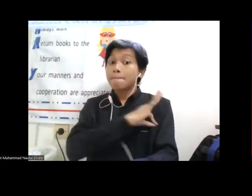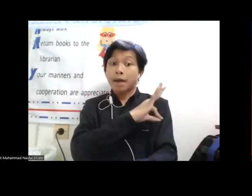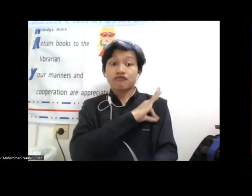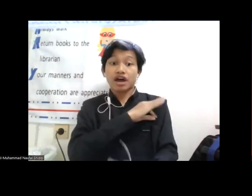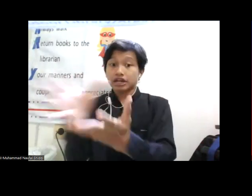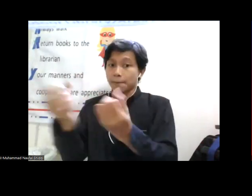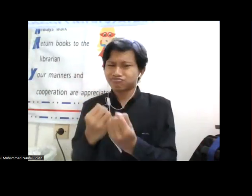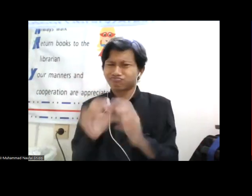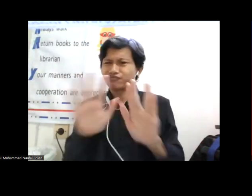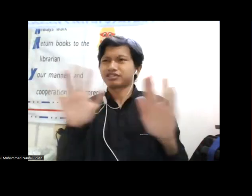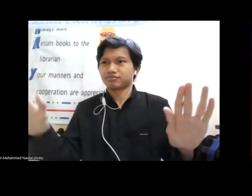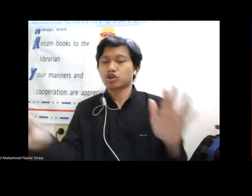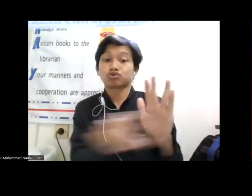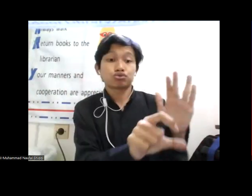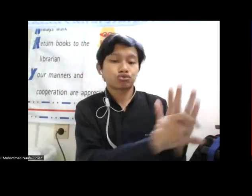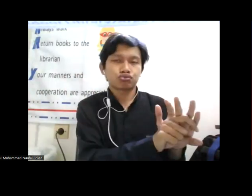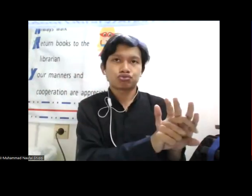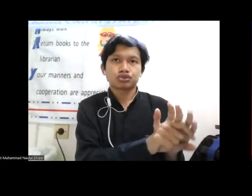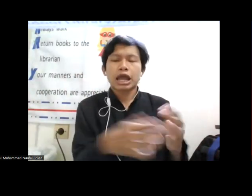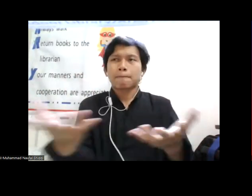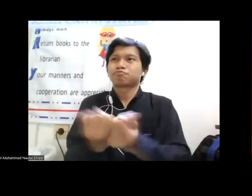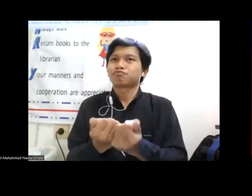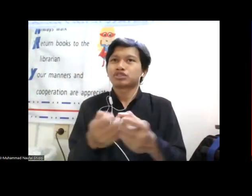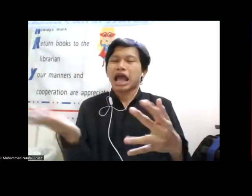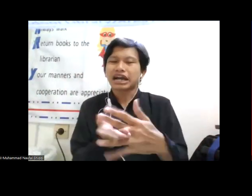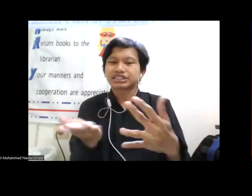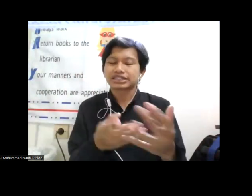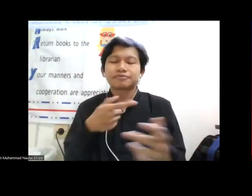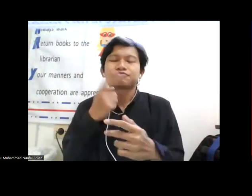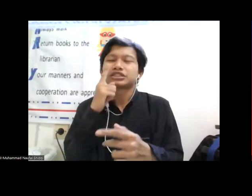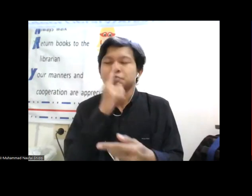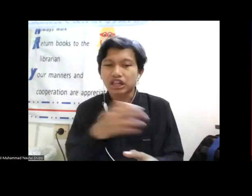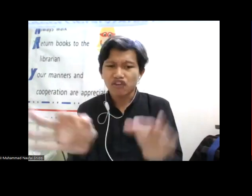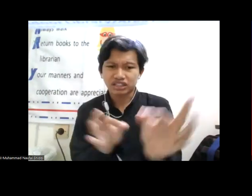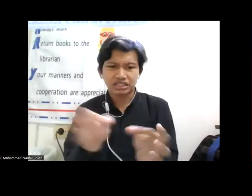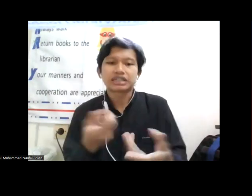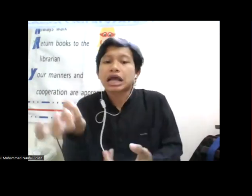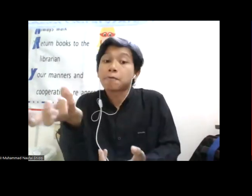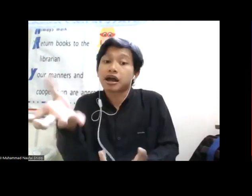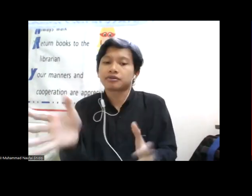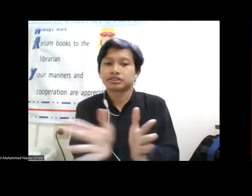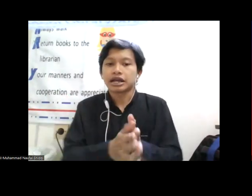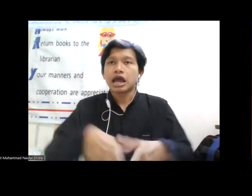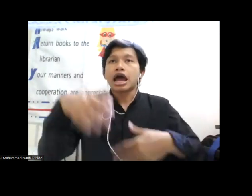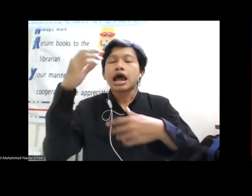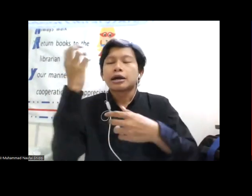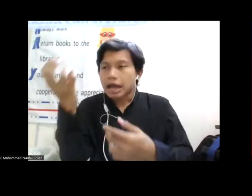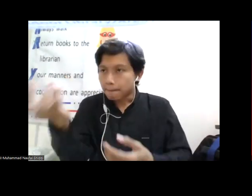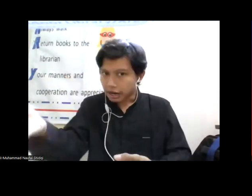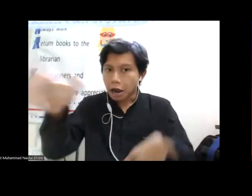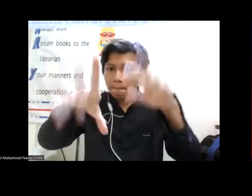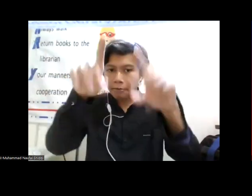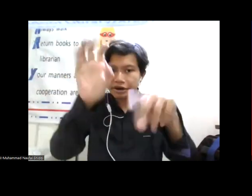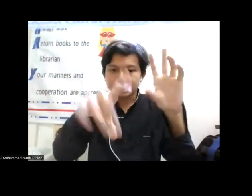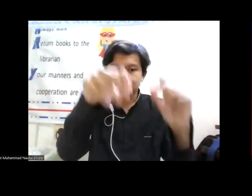mengurangi kesalahan dalam pengutipan melacak bacaan mengelola koleksi pustaka kemudian juga mudah